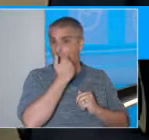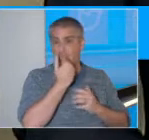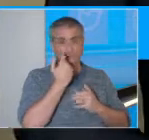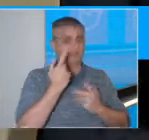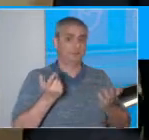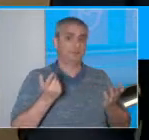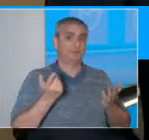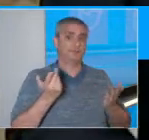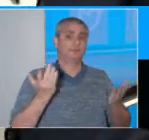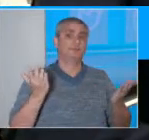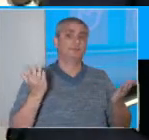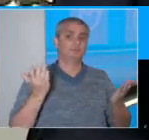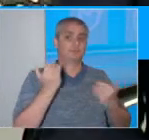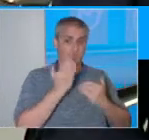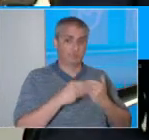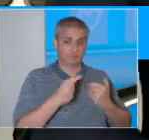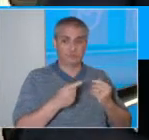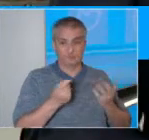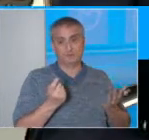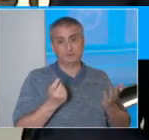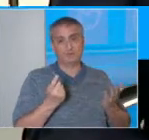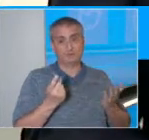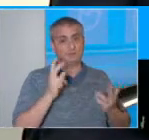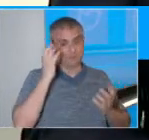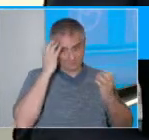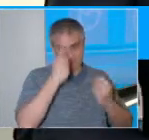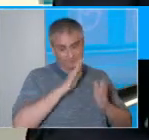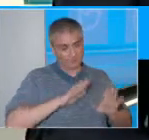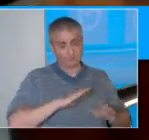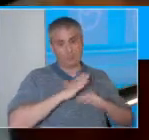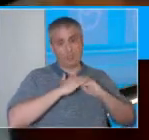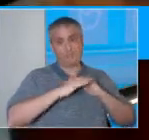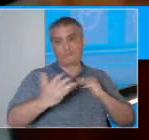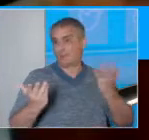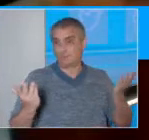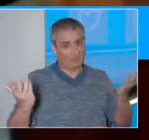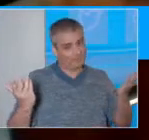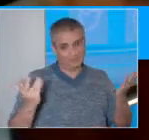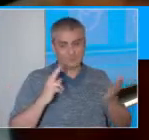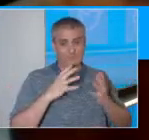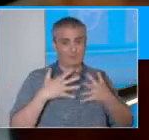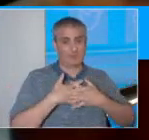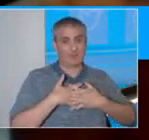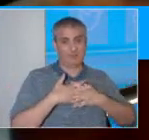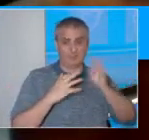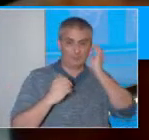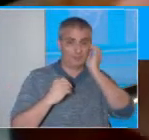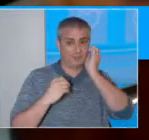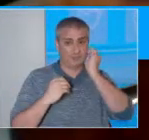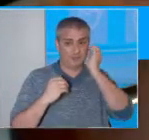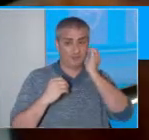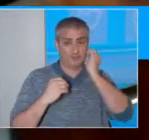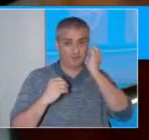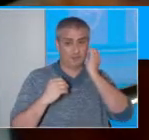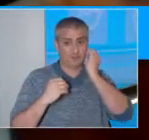זה הסתיים. ומירב ישבה במדבר הקואליציוני, מה שנקרא, אי